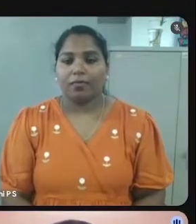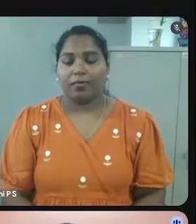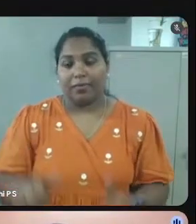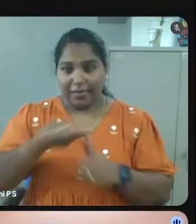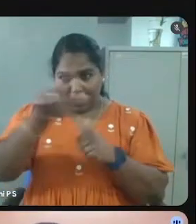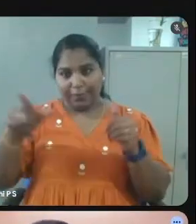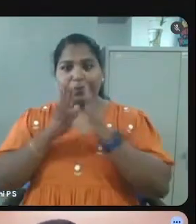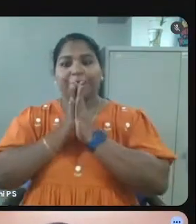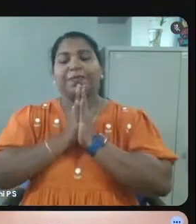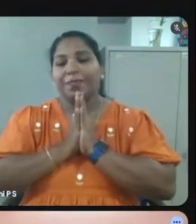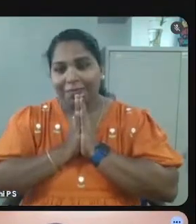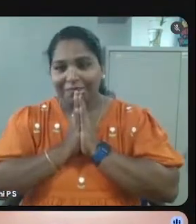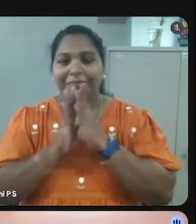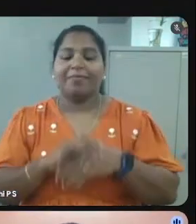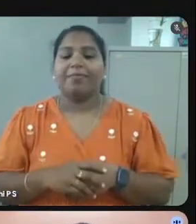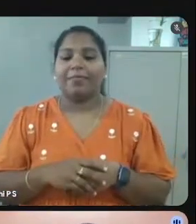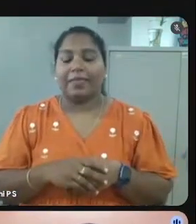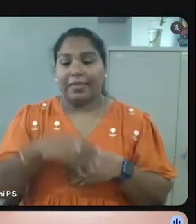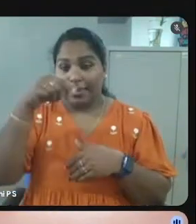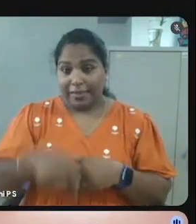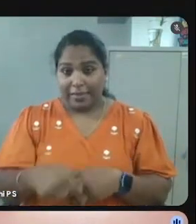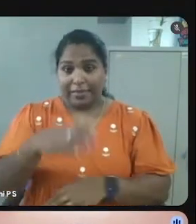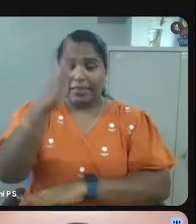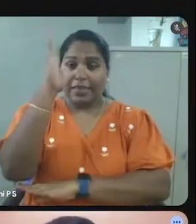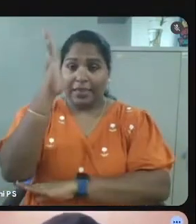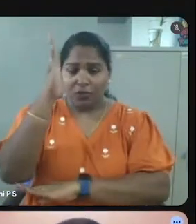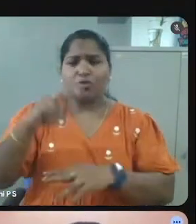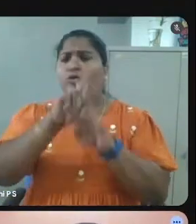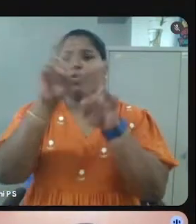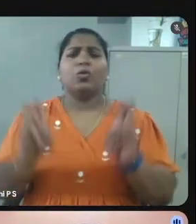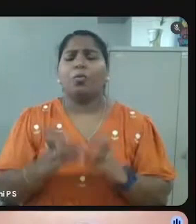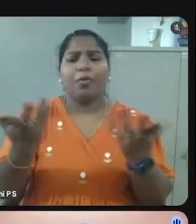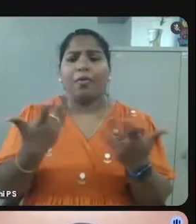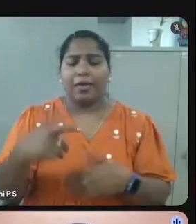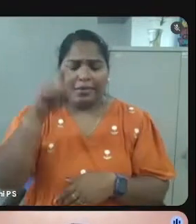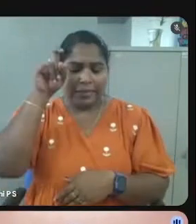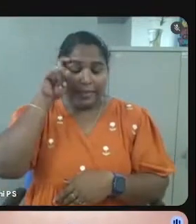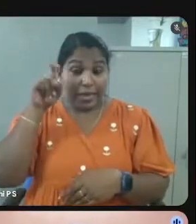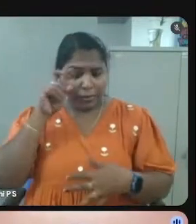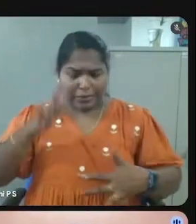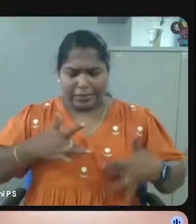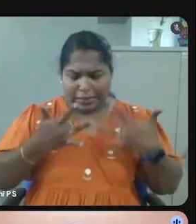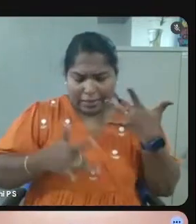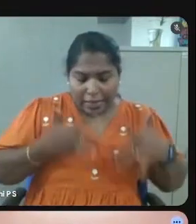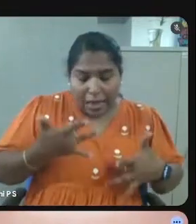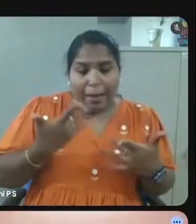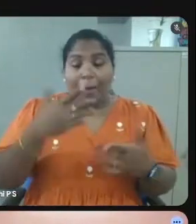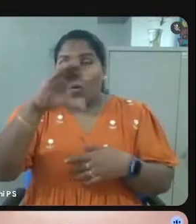എല്ലാവർക്കും നമസ്കാരം. ഇന്ന് ഇവിടെ പ്രസന്റ് ചെയ്യുന്ന ടോപ്പിക് സെക്ഷുവാലിറ്റി ആൻഡ് ഓക്യുപേഷണൽ